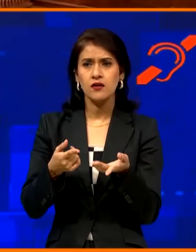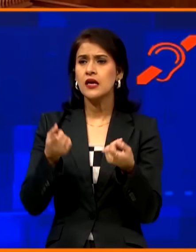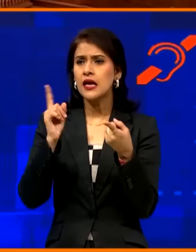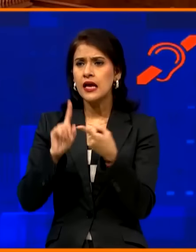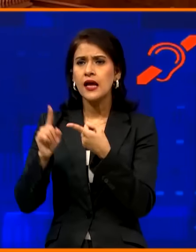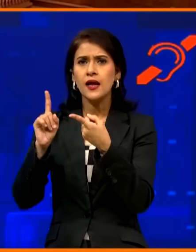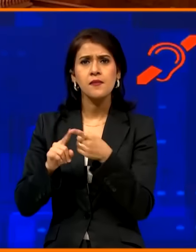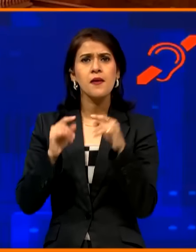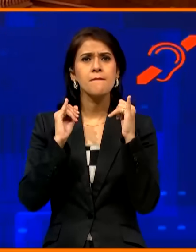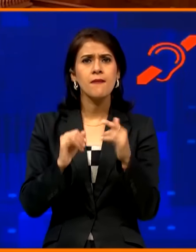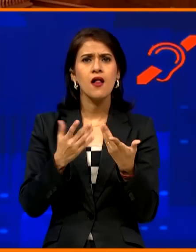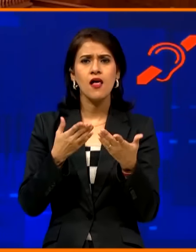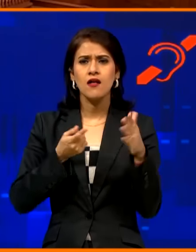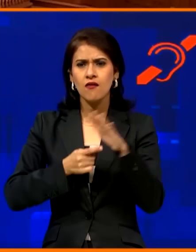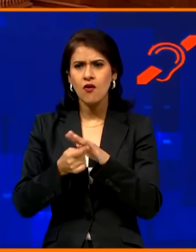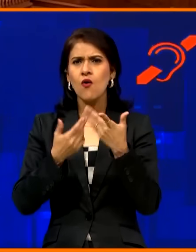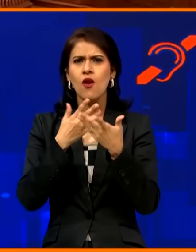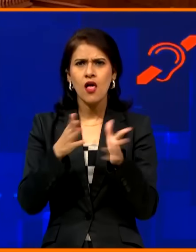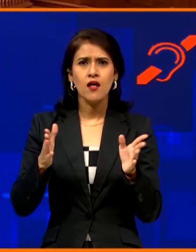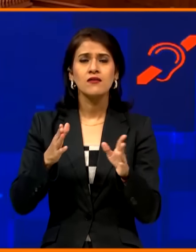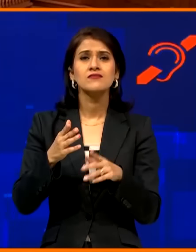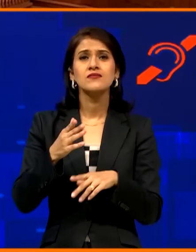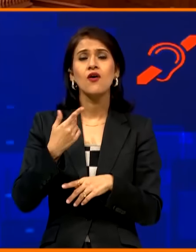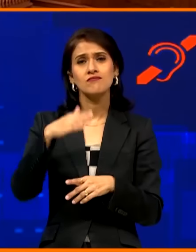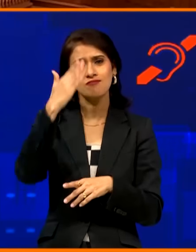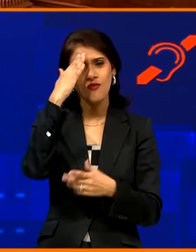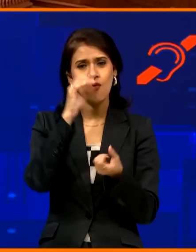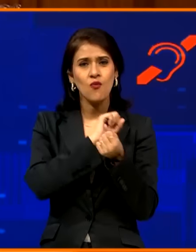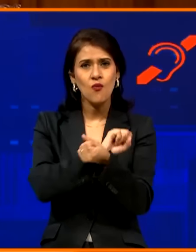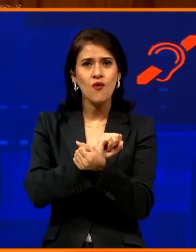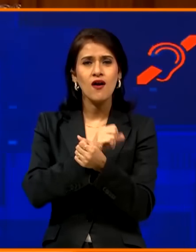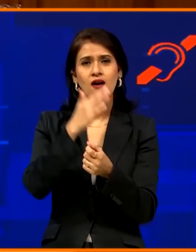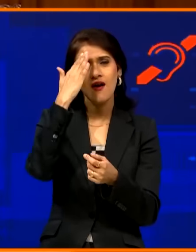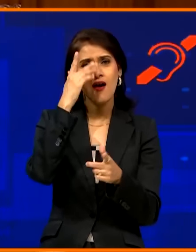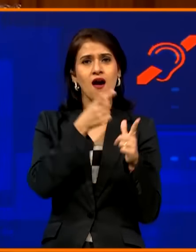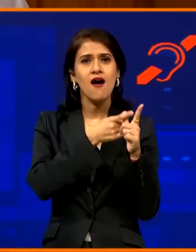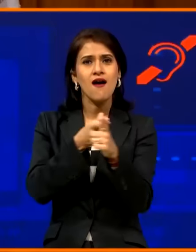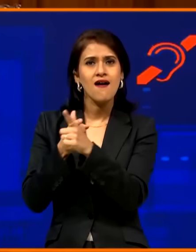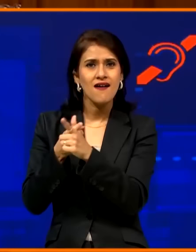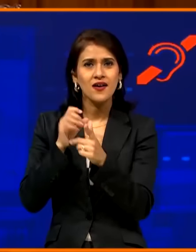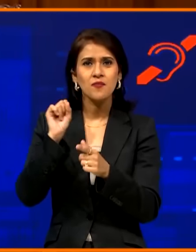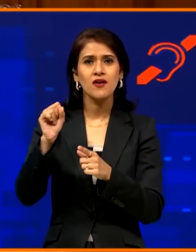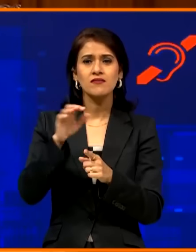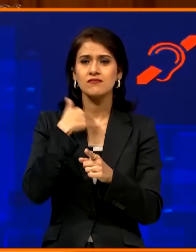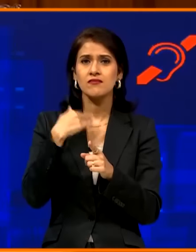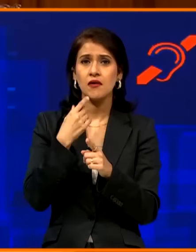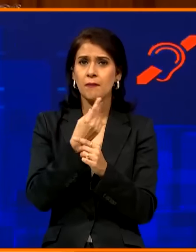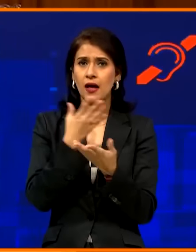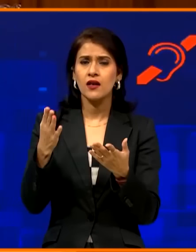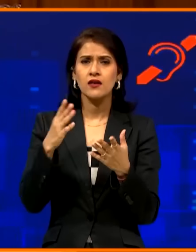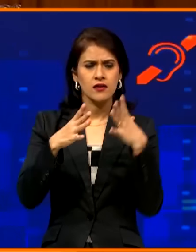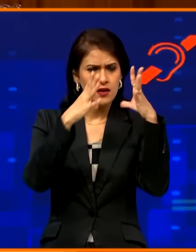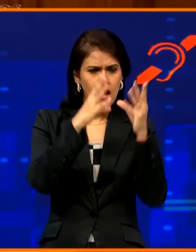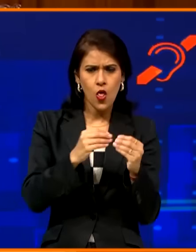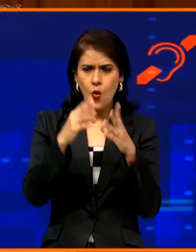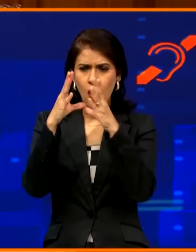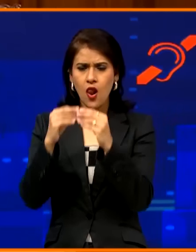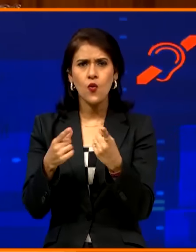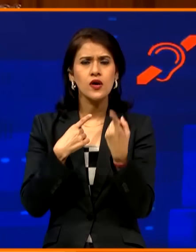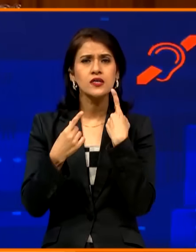और उसमें जितने हमारे जवान शहीद हुए हैं अगर उनका रेशो निकाल के देख